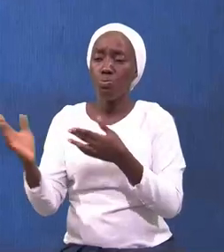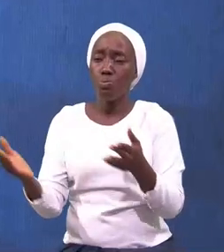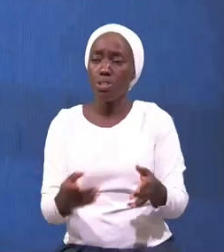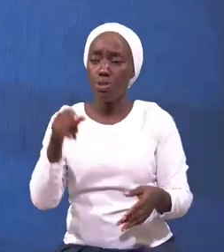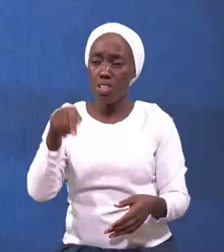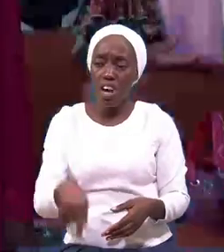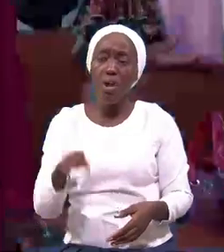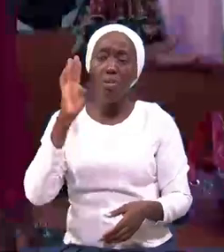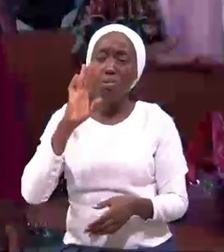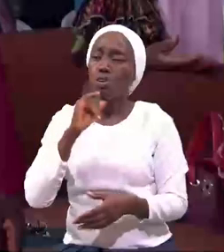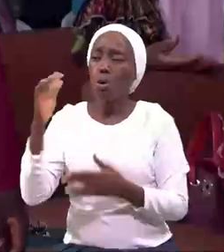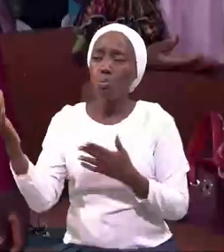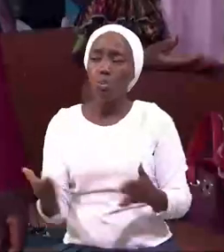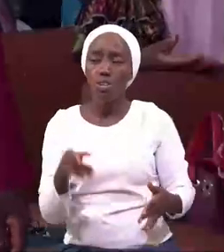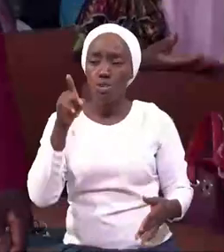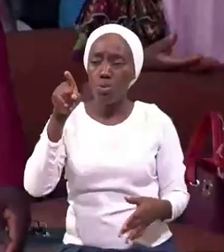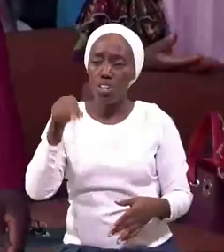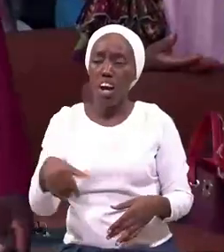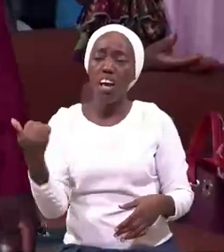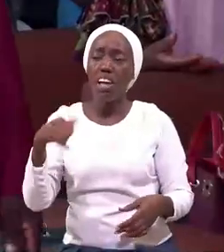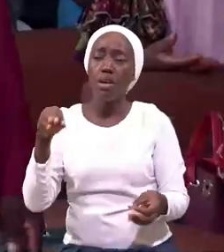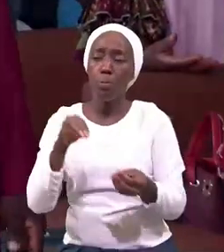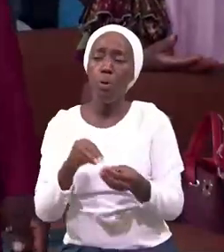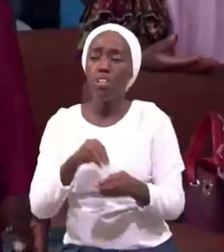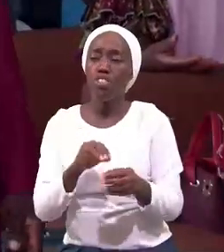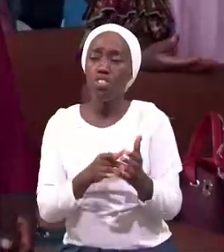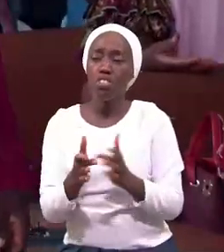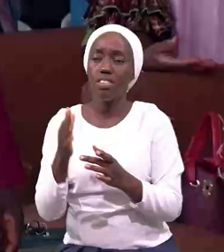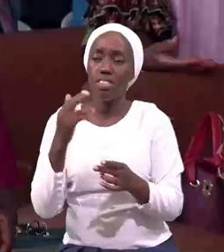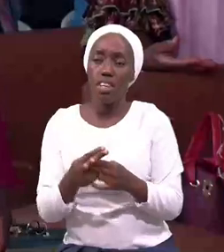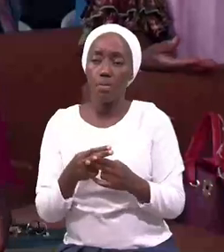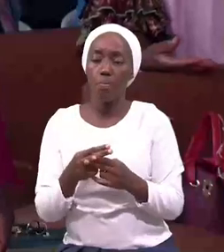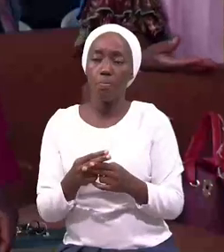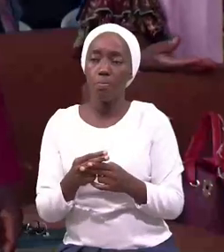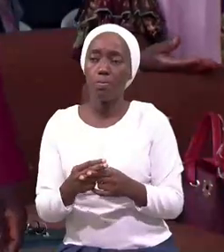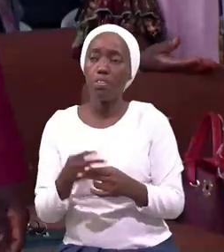Ce qui te faisait tomber ne pourra plus tenir devant toi.